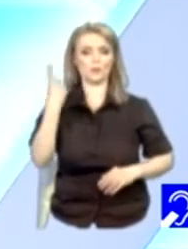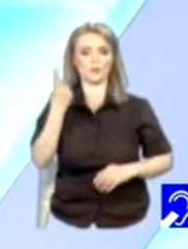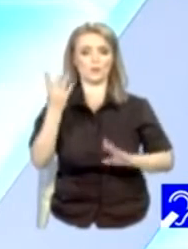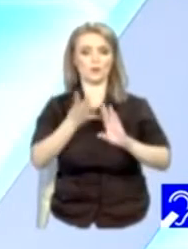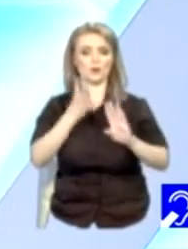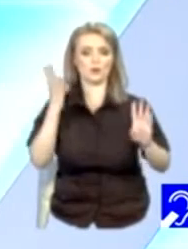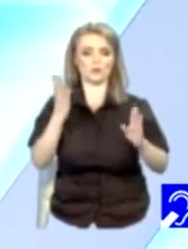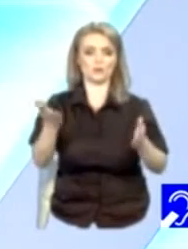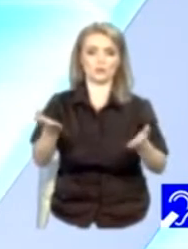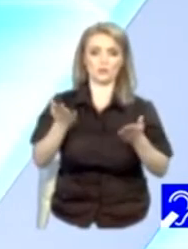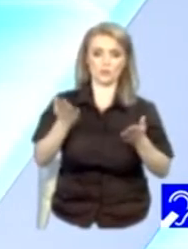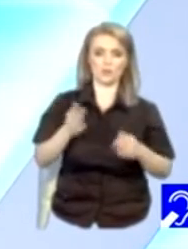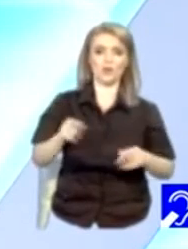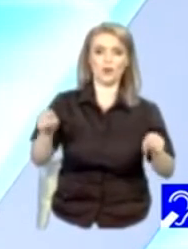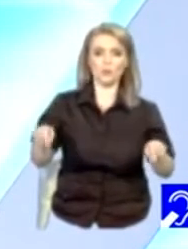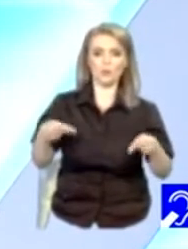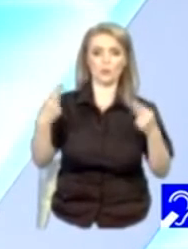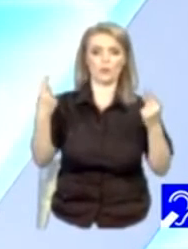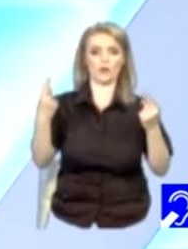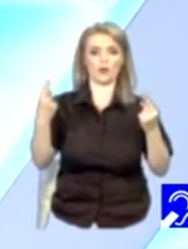în primul rând, evident, promovarea